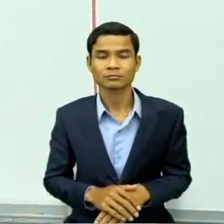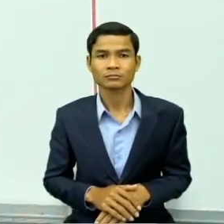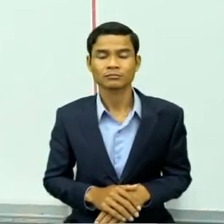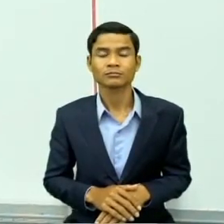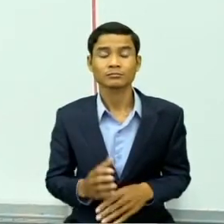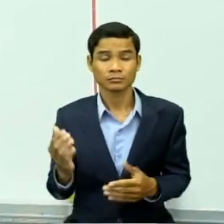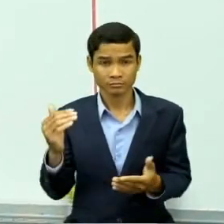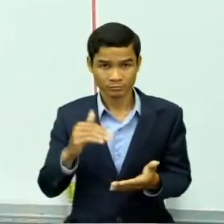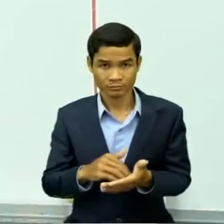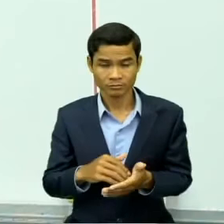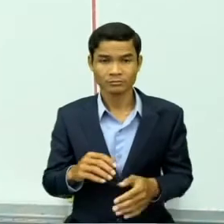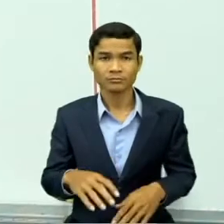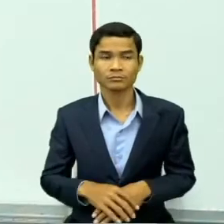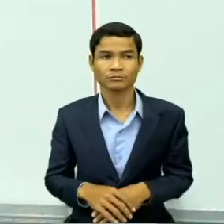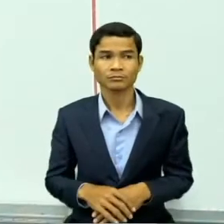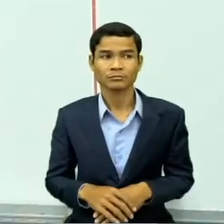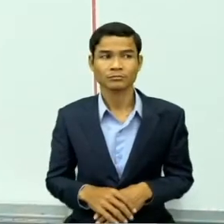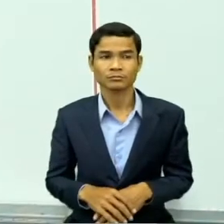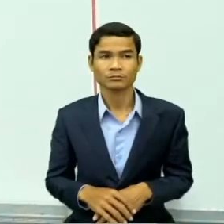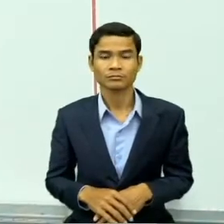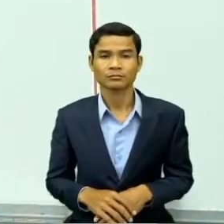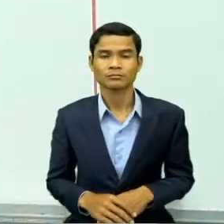chà mất ăn tiến